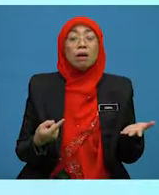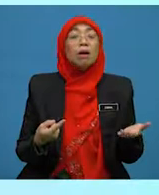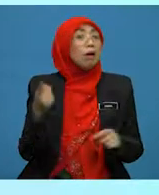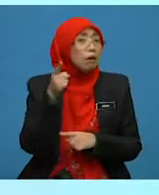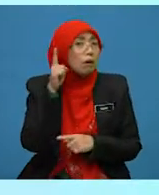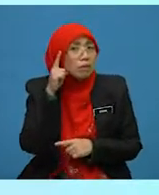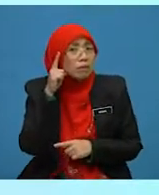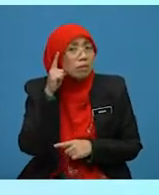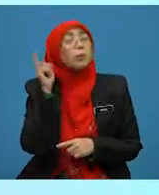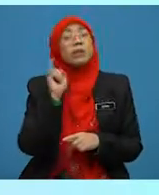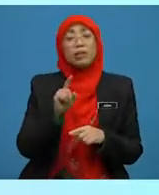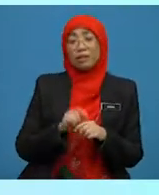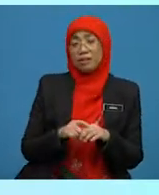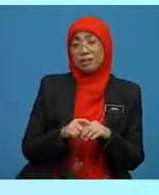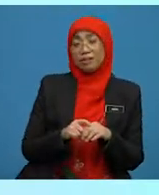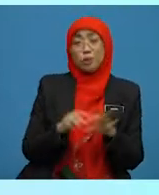Contoh ayat.